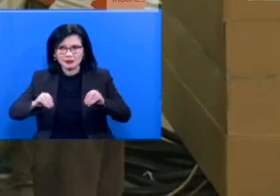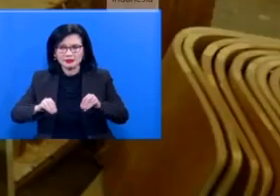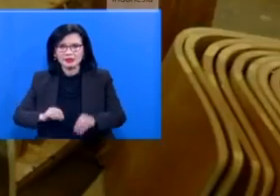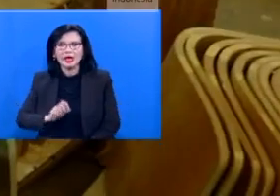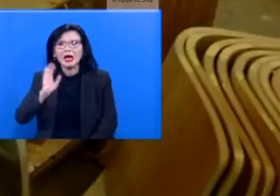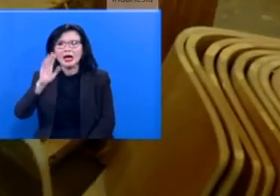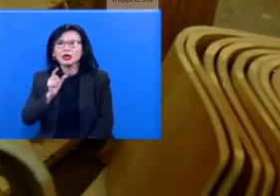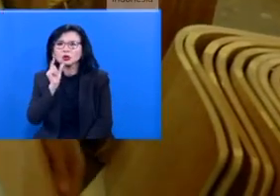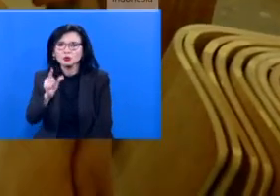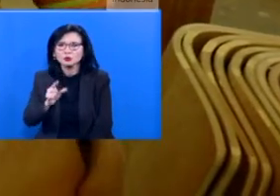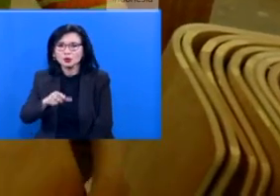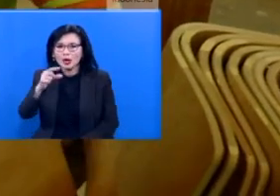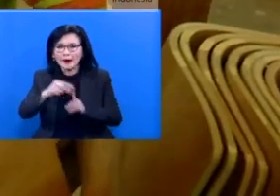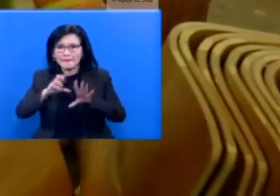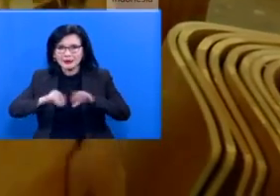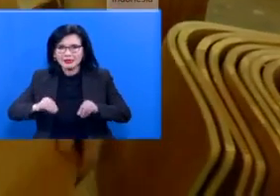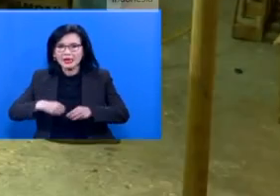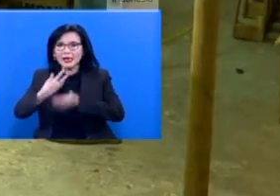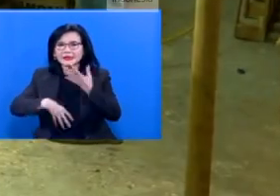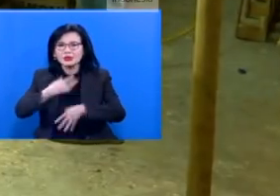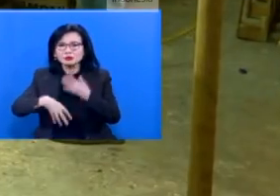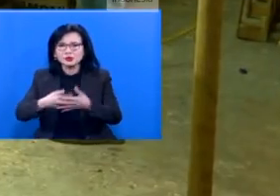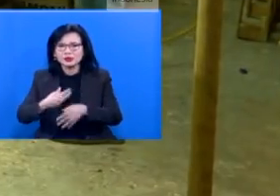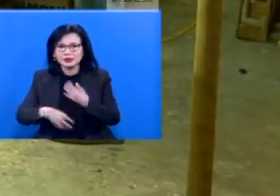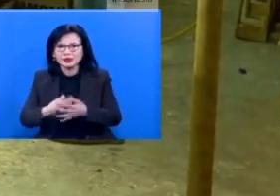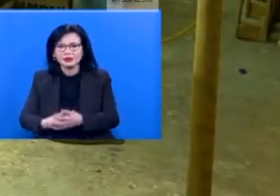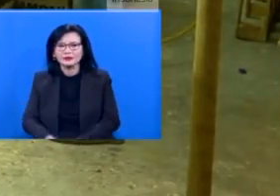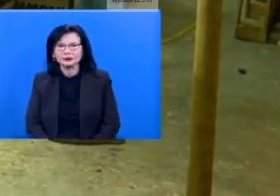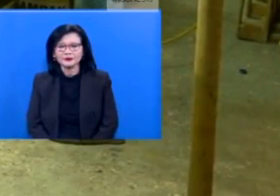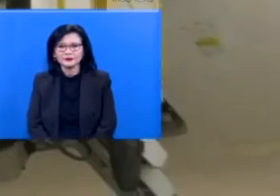diberikan kepada para pekerja di industri padat karya dan manufaktur.